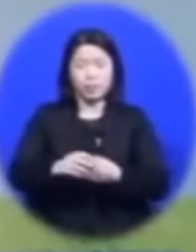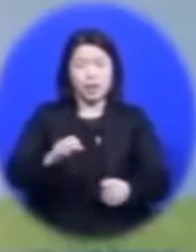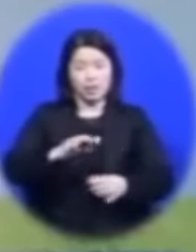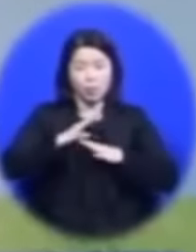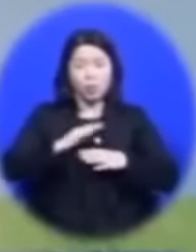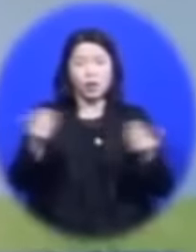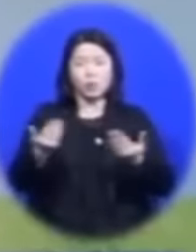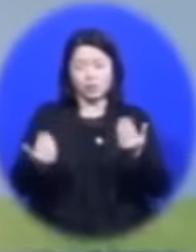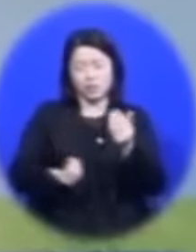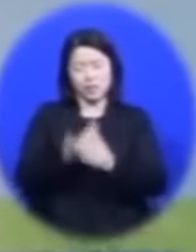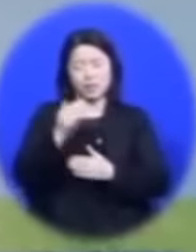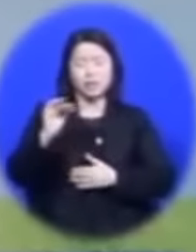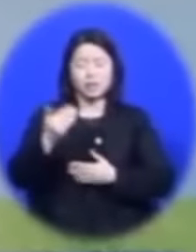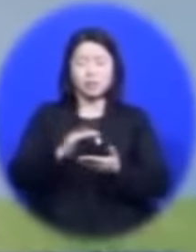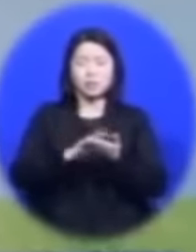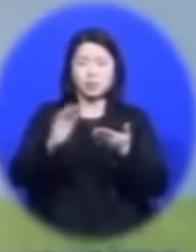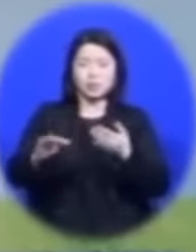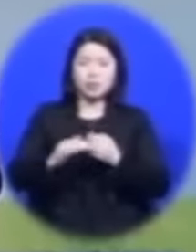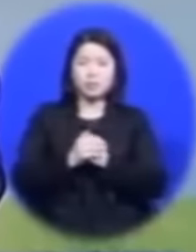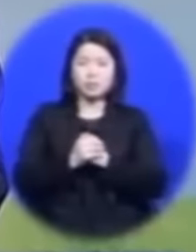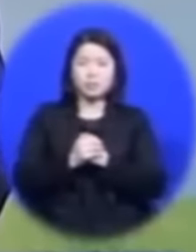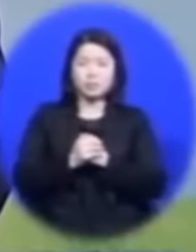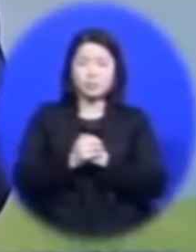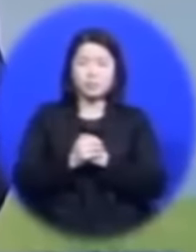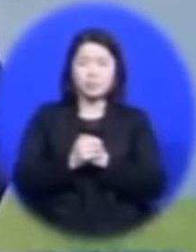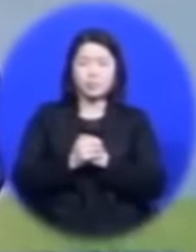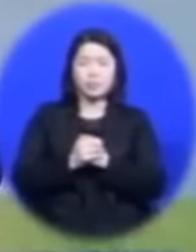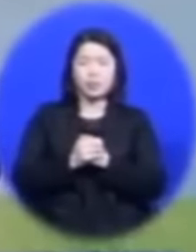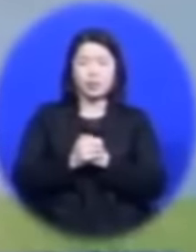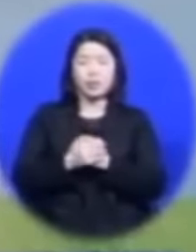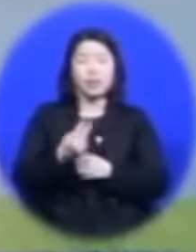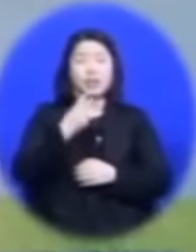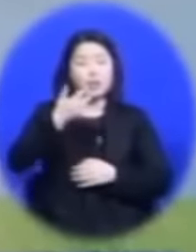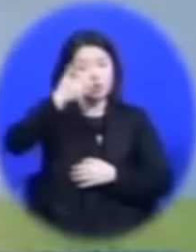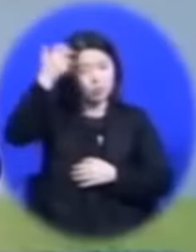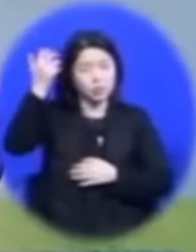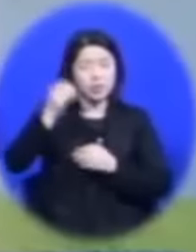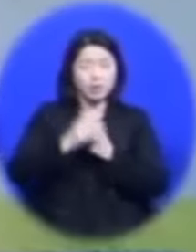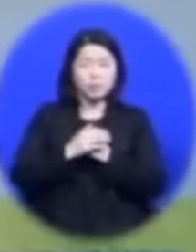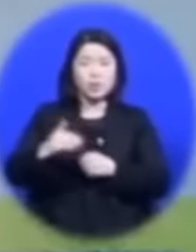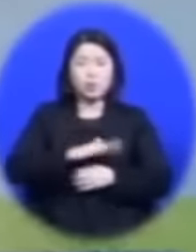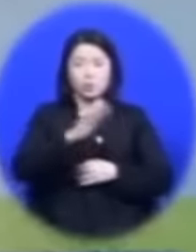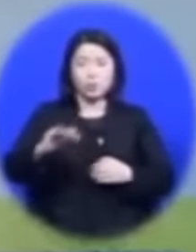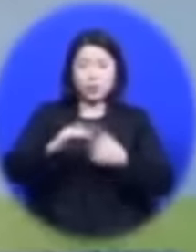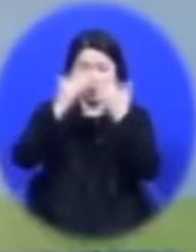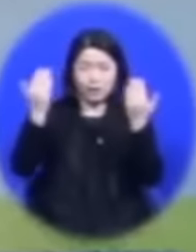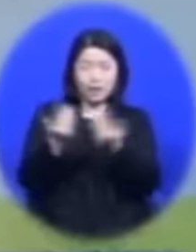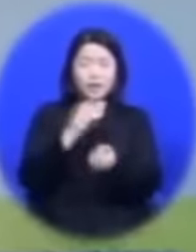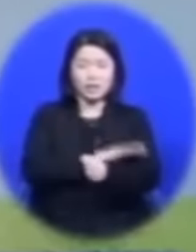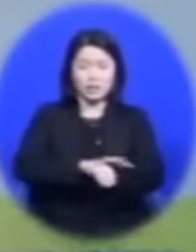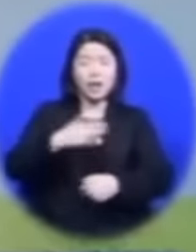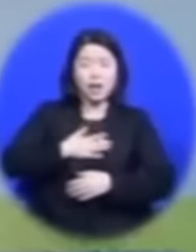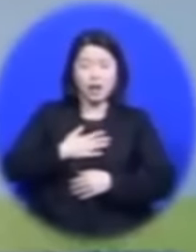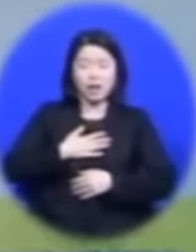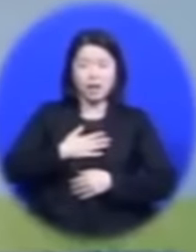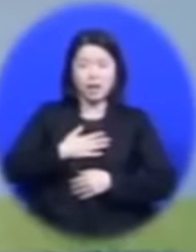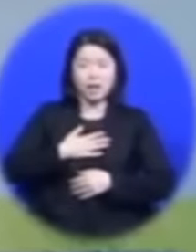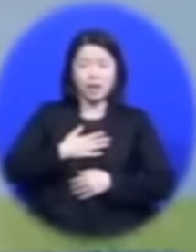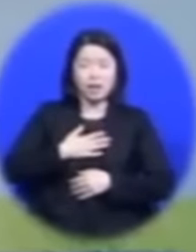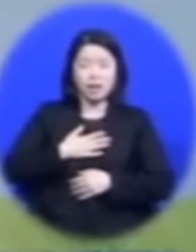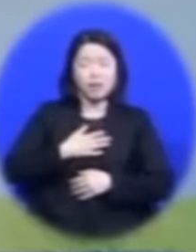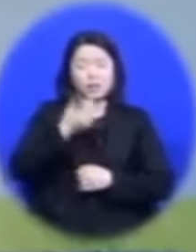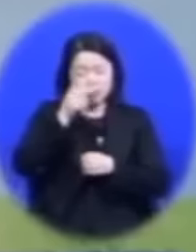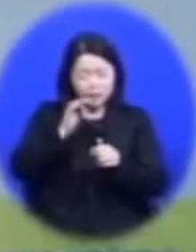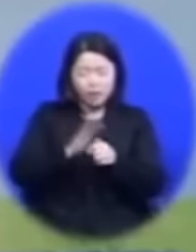놀라운 일이 벌어지게 됩니다. 요셉, 우리가 다 잘 알다시피 그는 기가 막힌